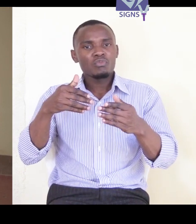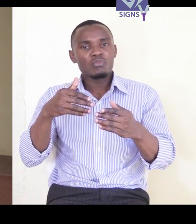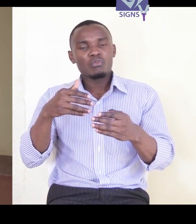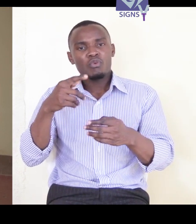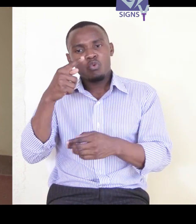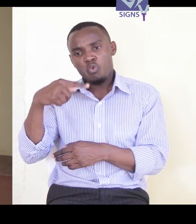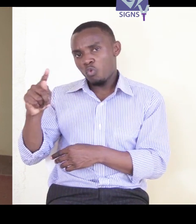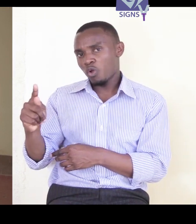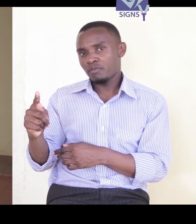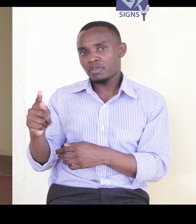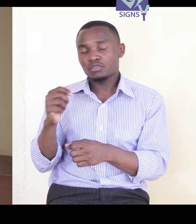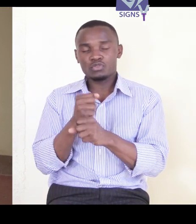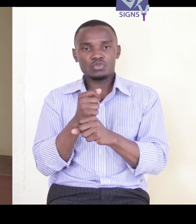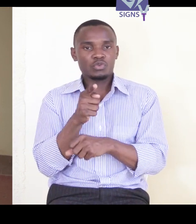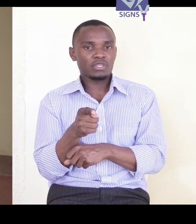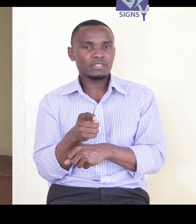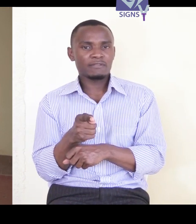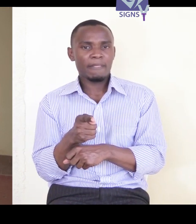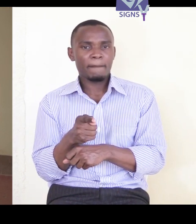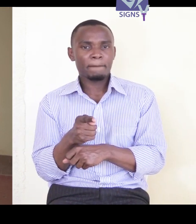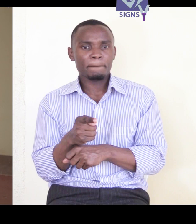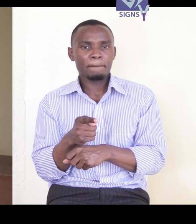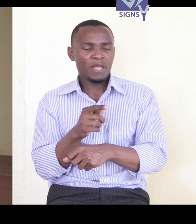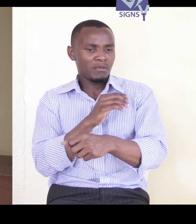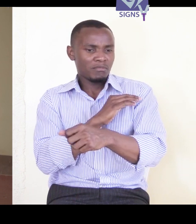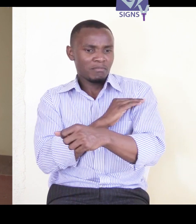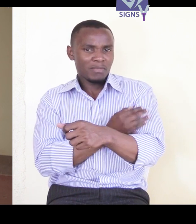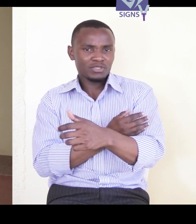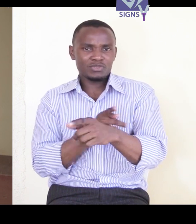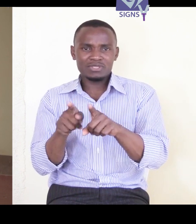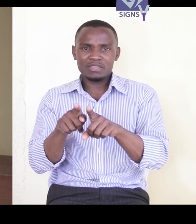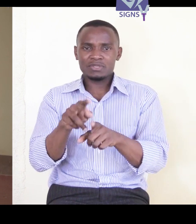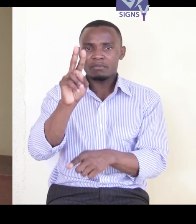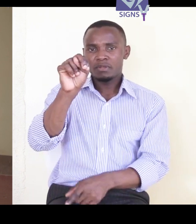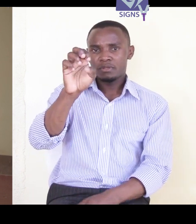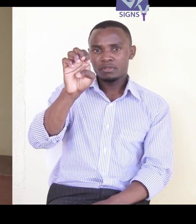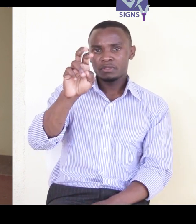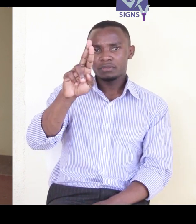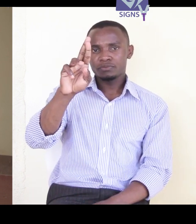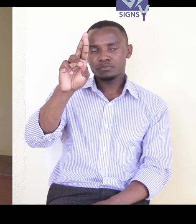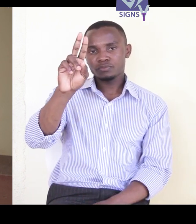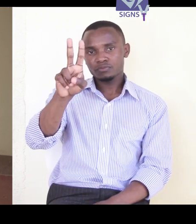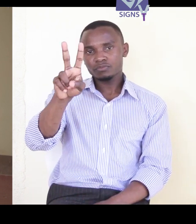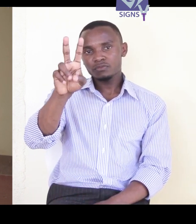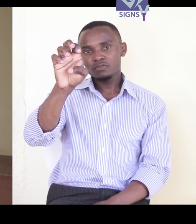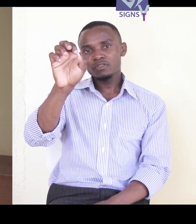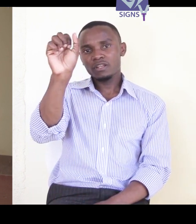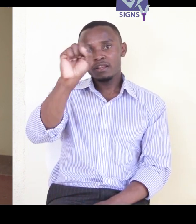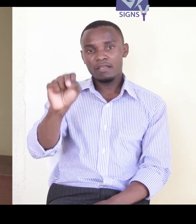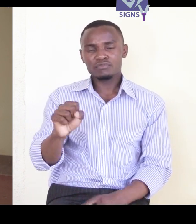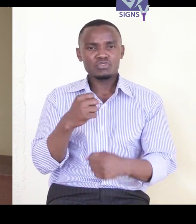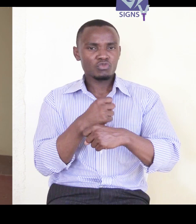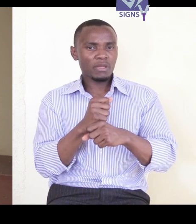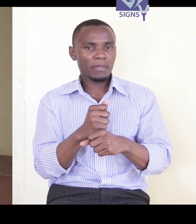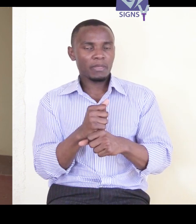kufanyiwa massage. Tunashika misuli na nerves ili kuzifanya